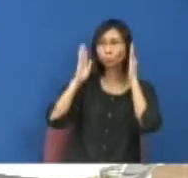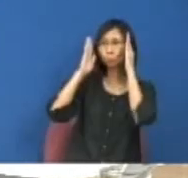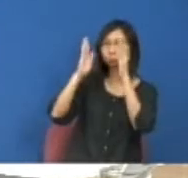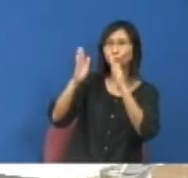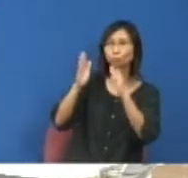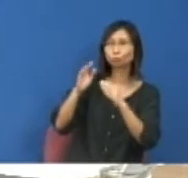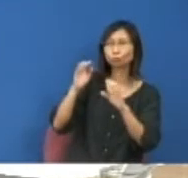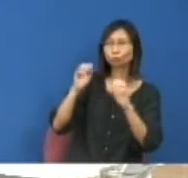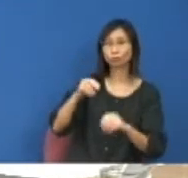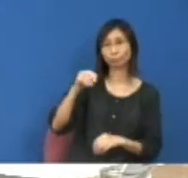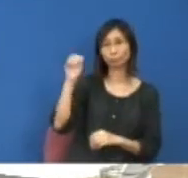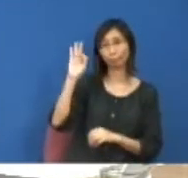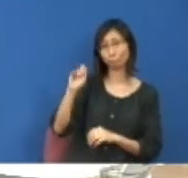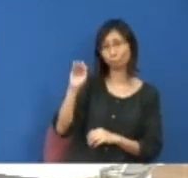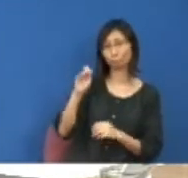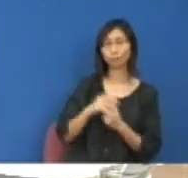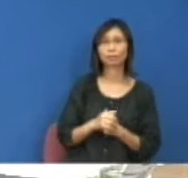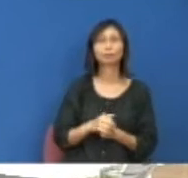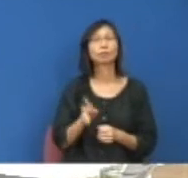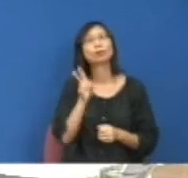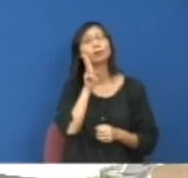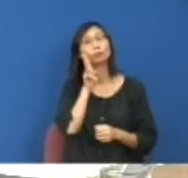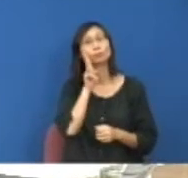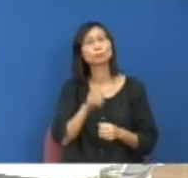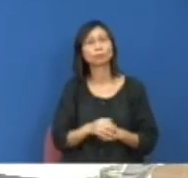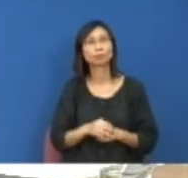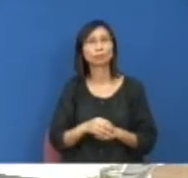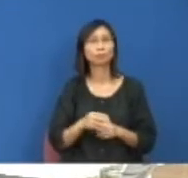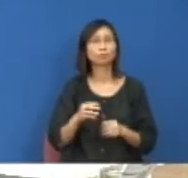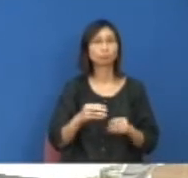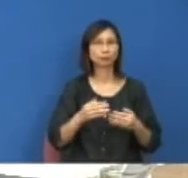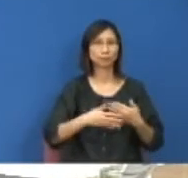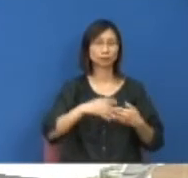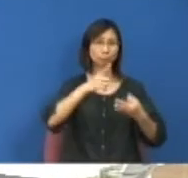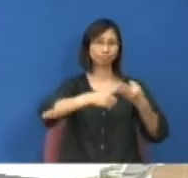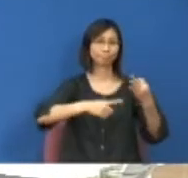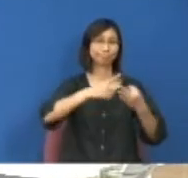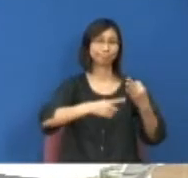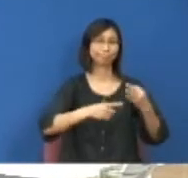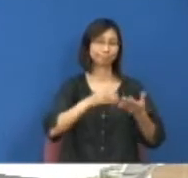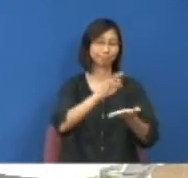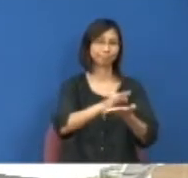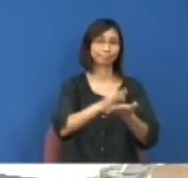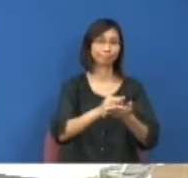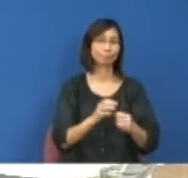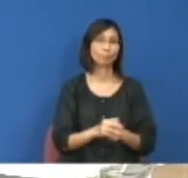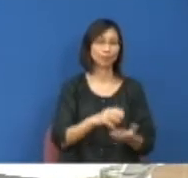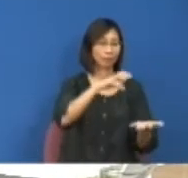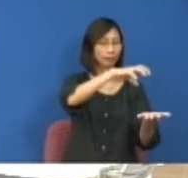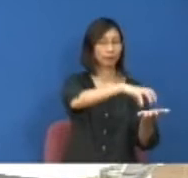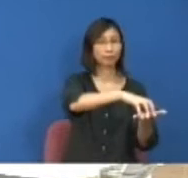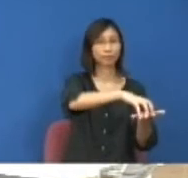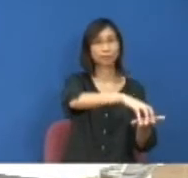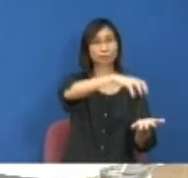個聖彼得堡，即是後來的列寧格勒，現在改回聖彼得堡，其實就整個是抄西方的城